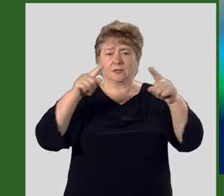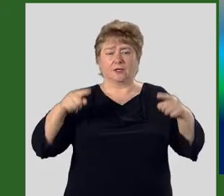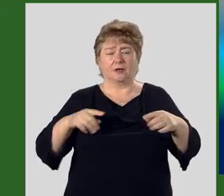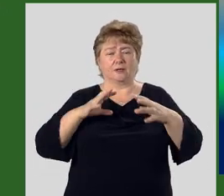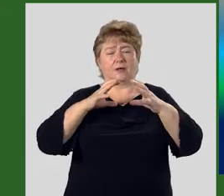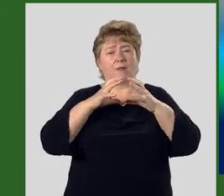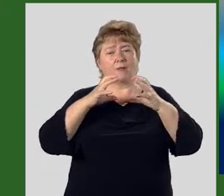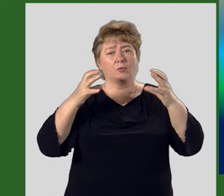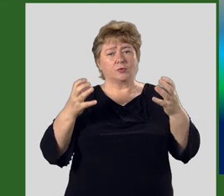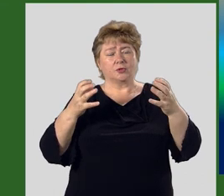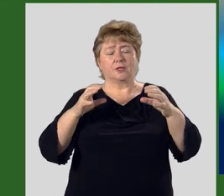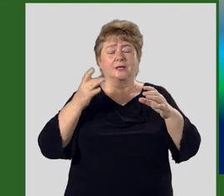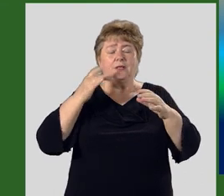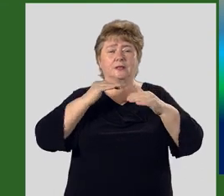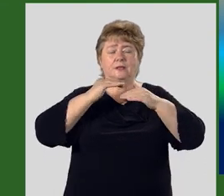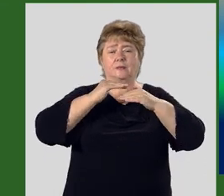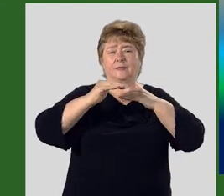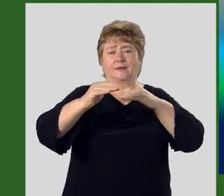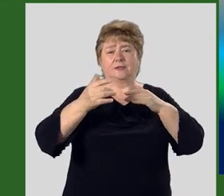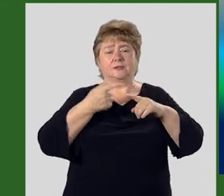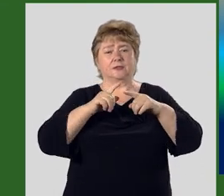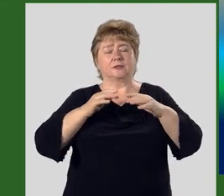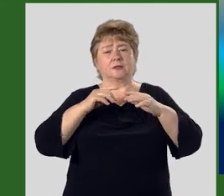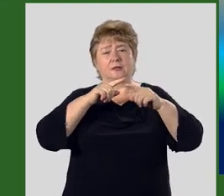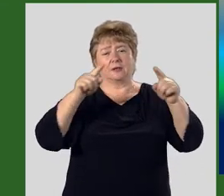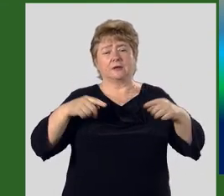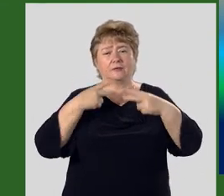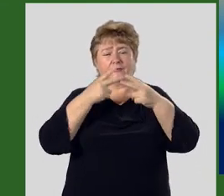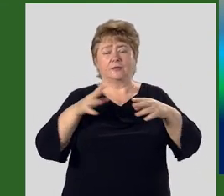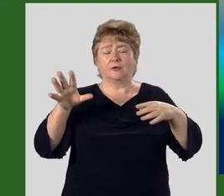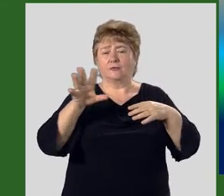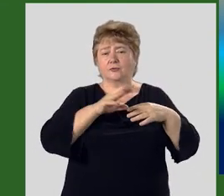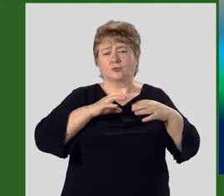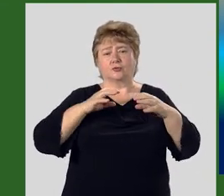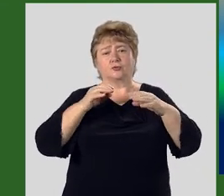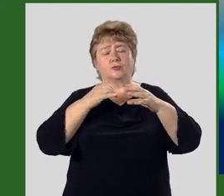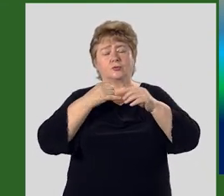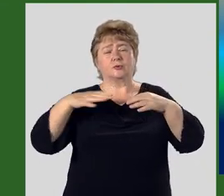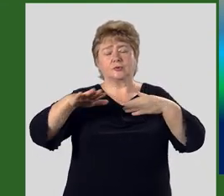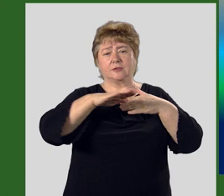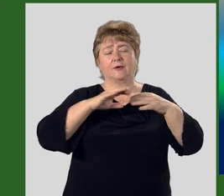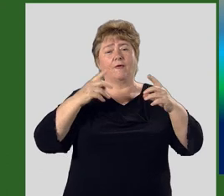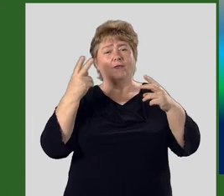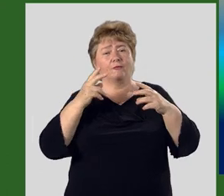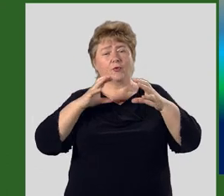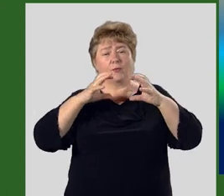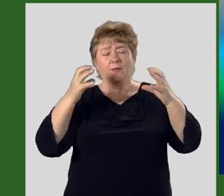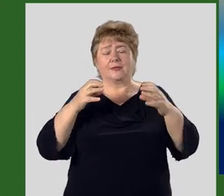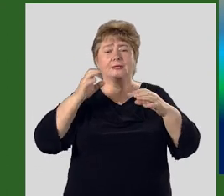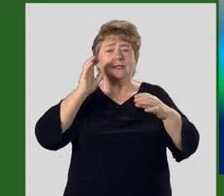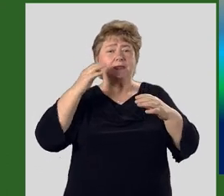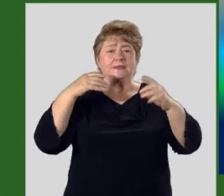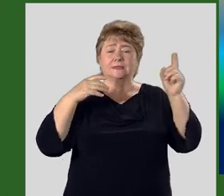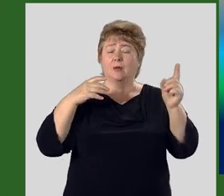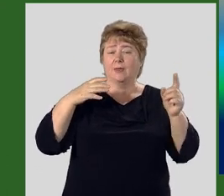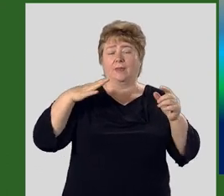карта полушарий. На поверхности этой карты мы можем увидеть всю Землю, только в двух полушариях – в западном